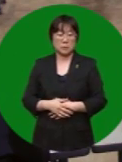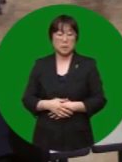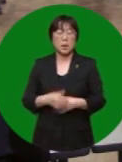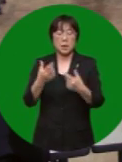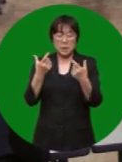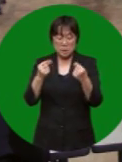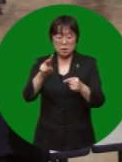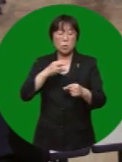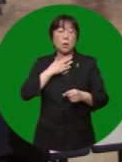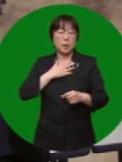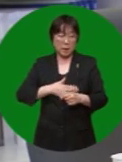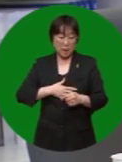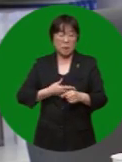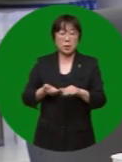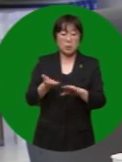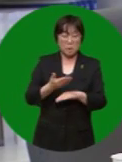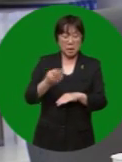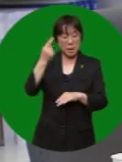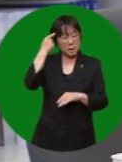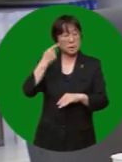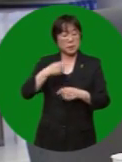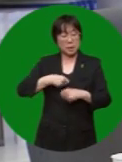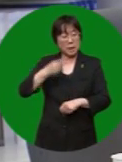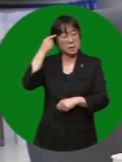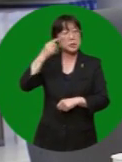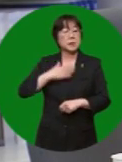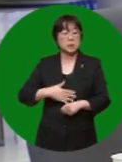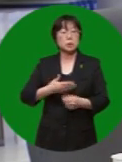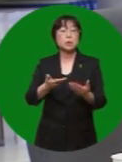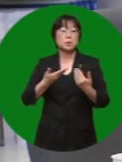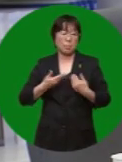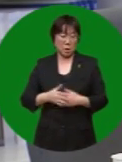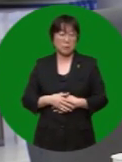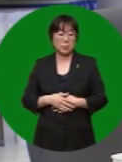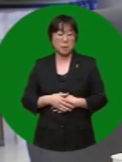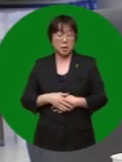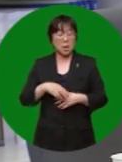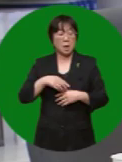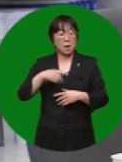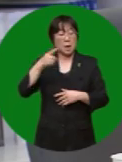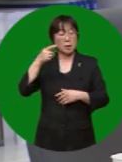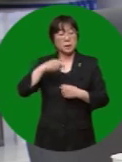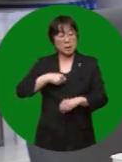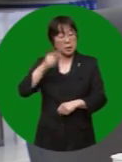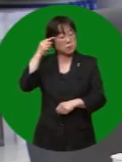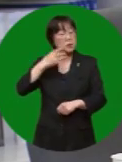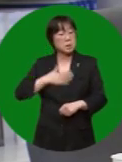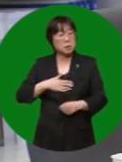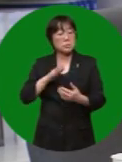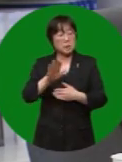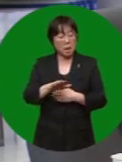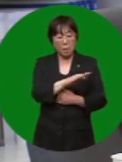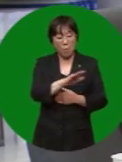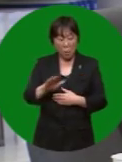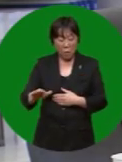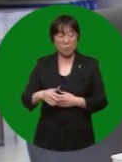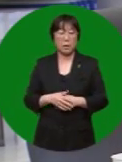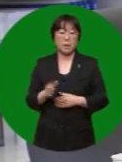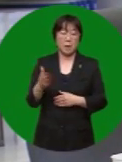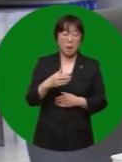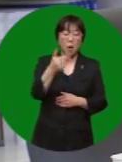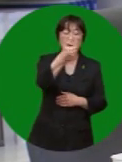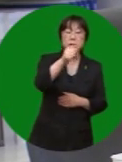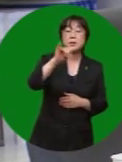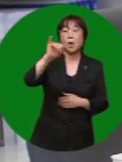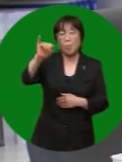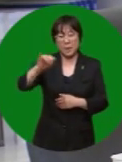しっかり理解してもらって正しい認識をしてもらうと。で、正しく認識してもらったらお孫さんがお